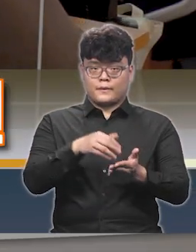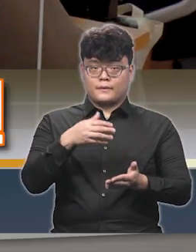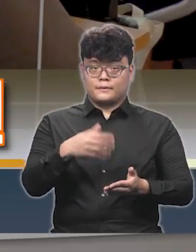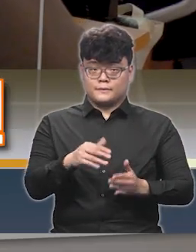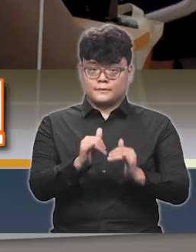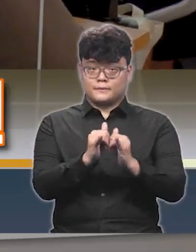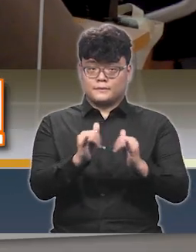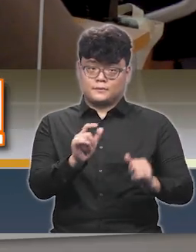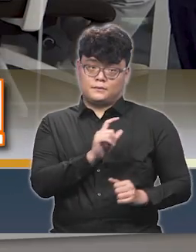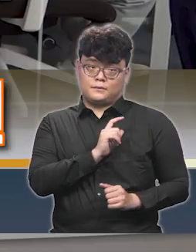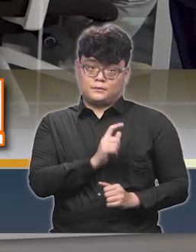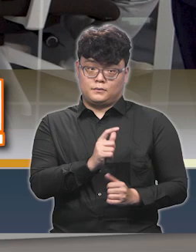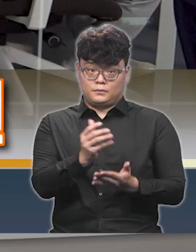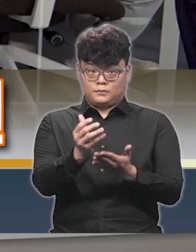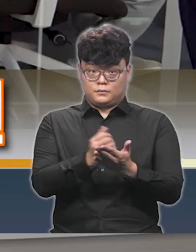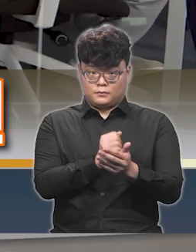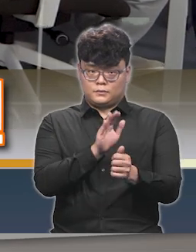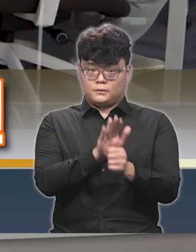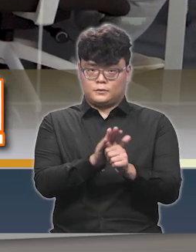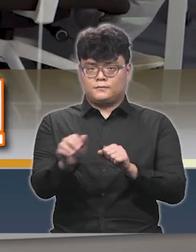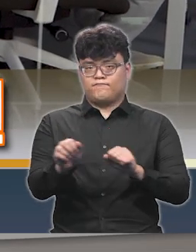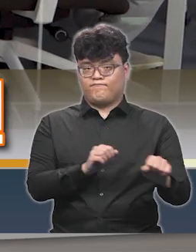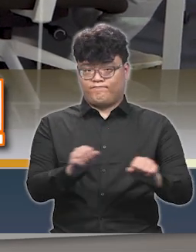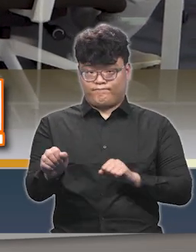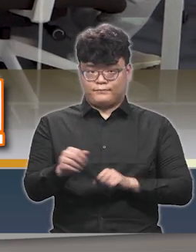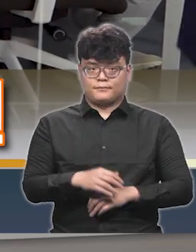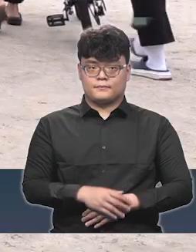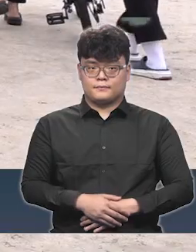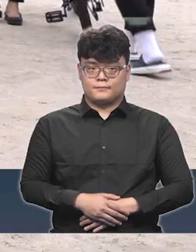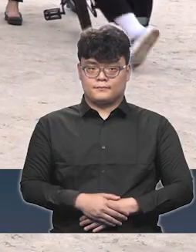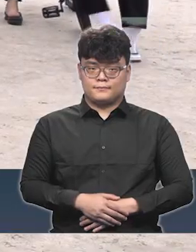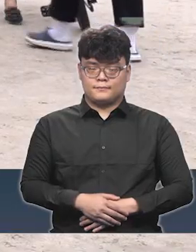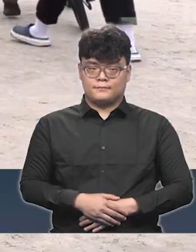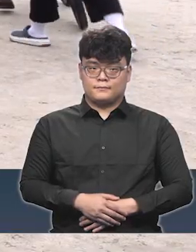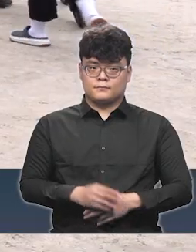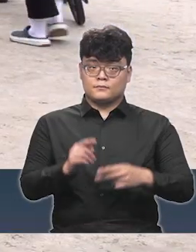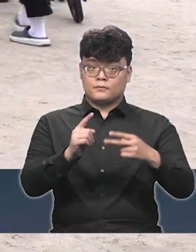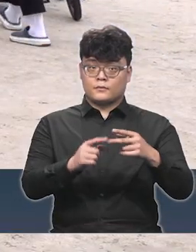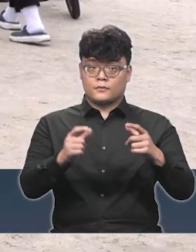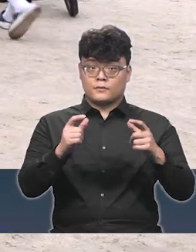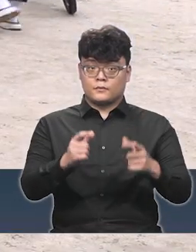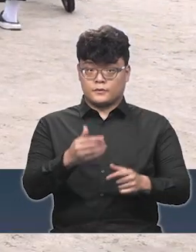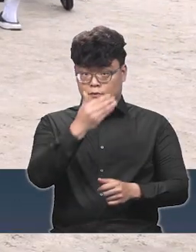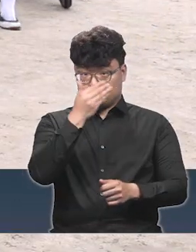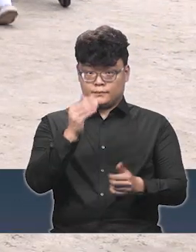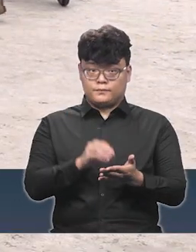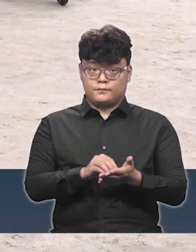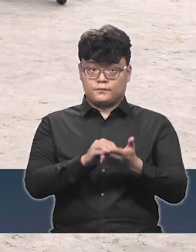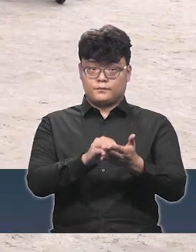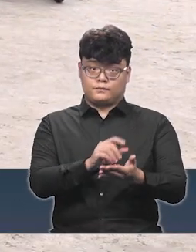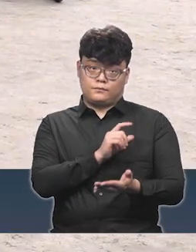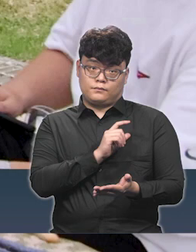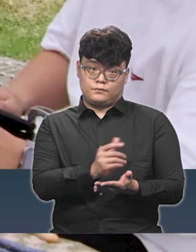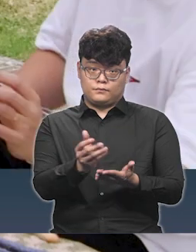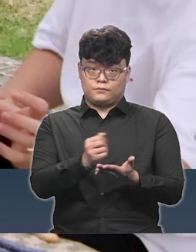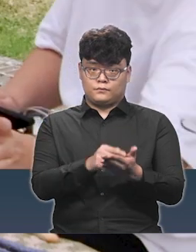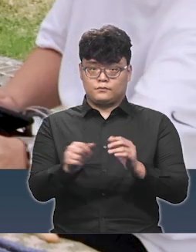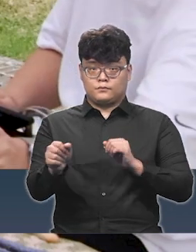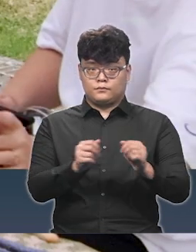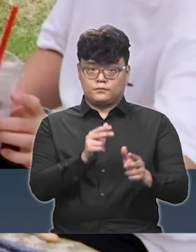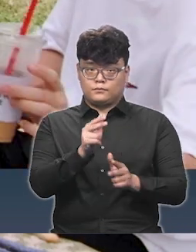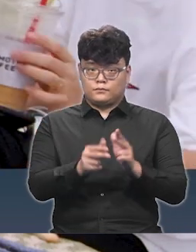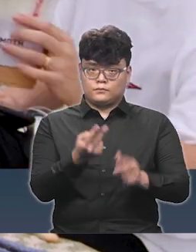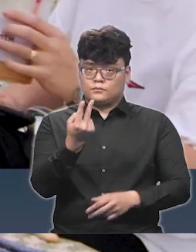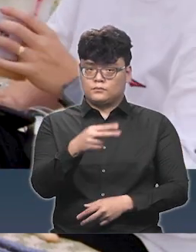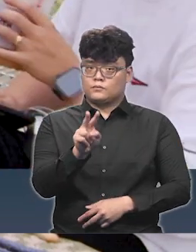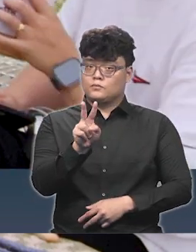대상으로 자격 취득 활동비를 지원합니다 동대문구 청년 취업 자격 취득 활동 지원